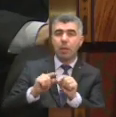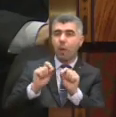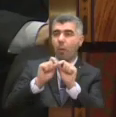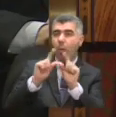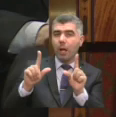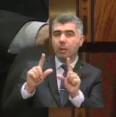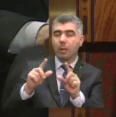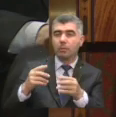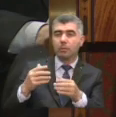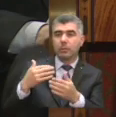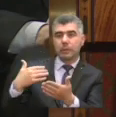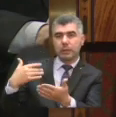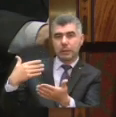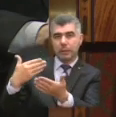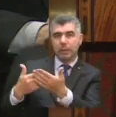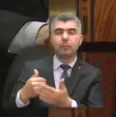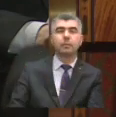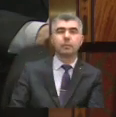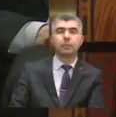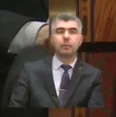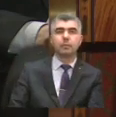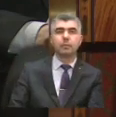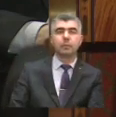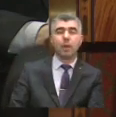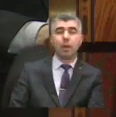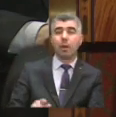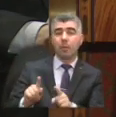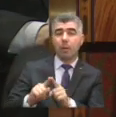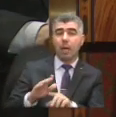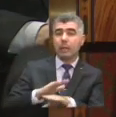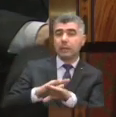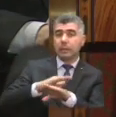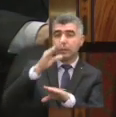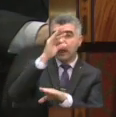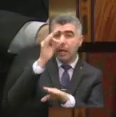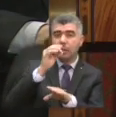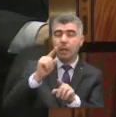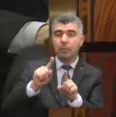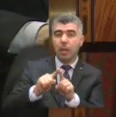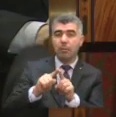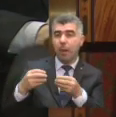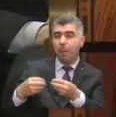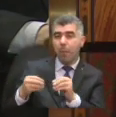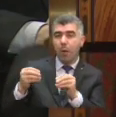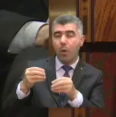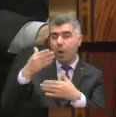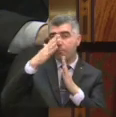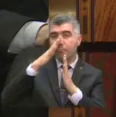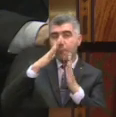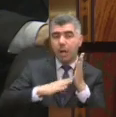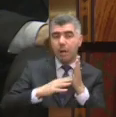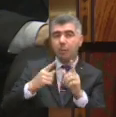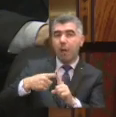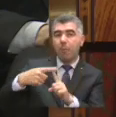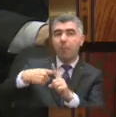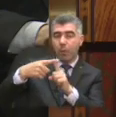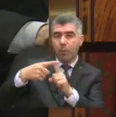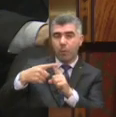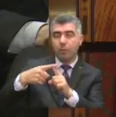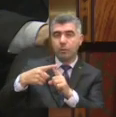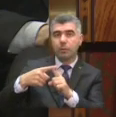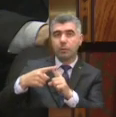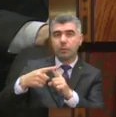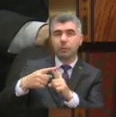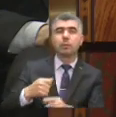اقتصاديا منذ عقود. اكيد سيد الوزير بفضل هذه السياسه الصادرات المغربيه عرفت ارتفاع